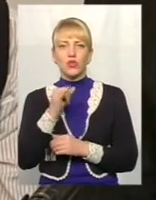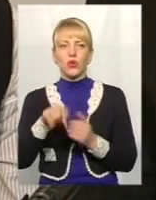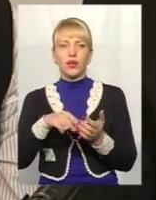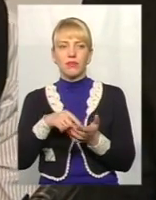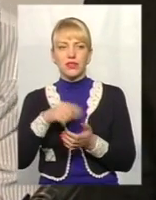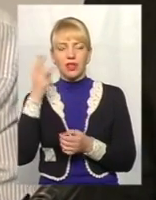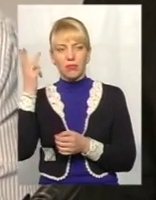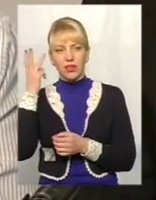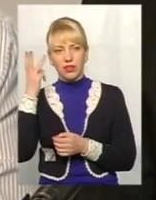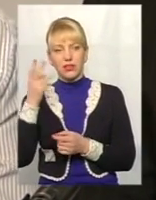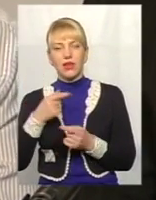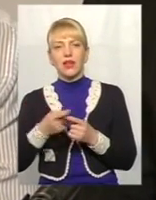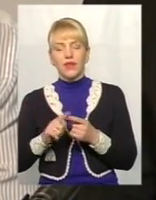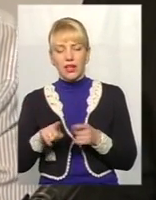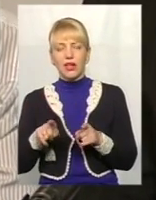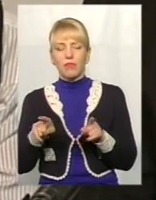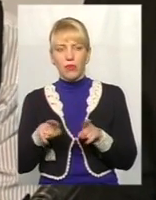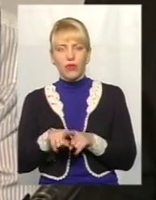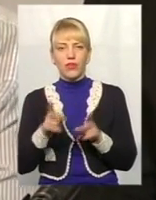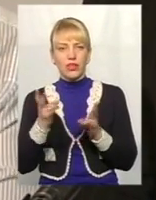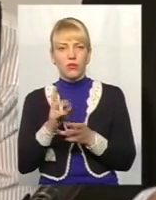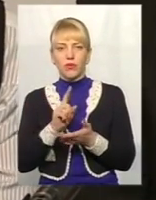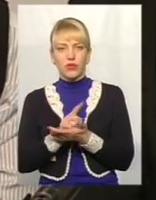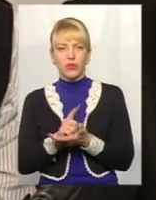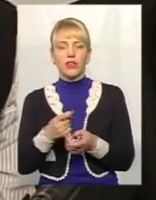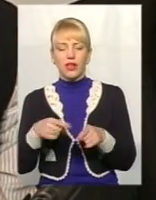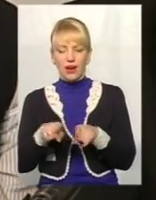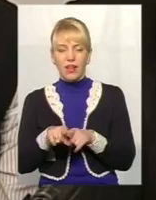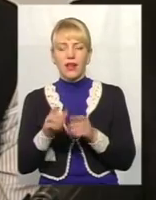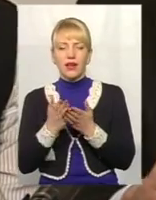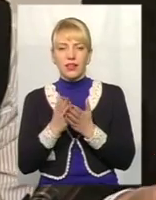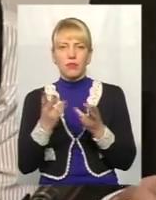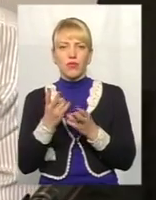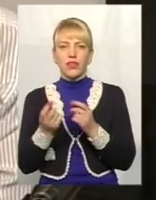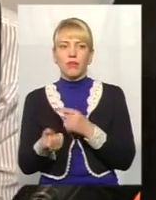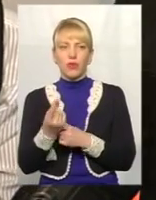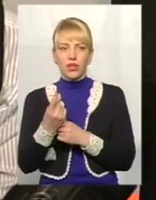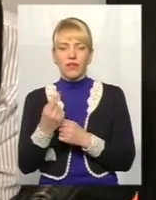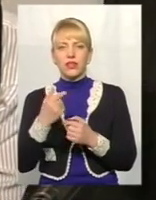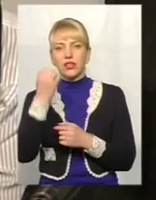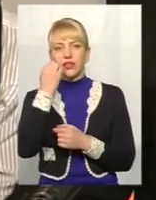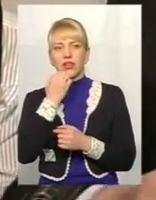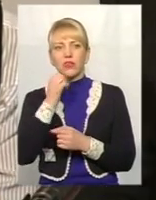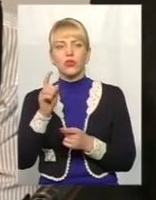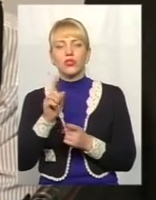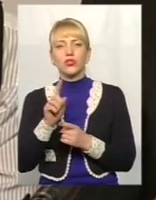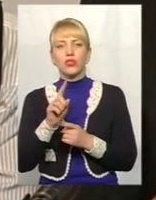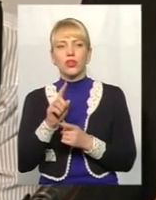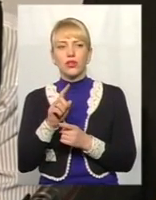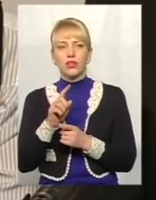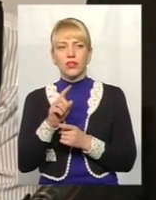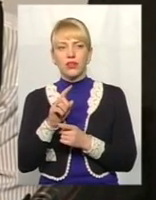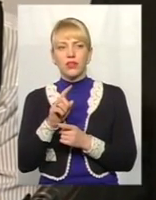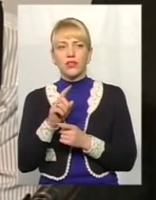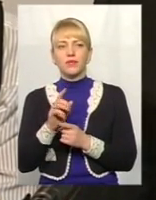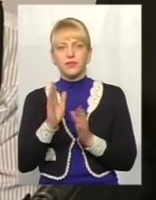Хмельницького». Така книжка повинна появитися, Віктор Денисович. Така книжка повинна появитися, і дякуючи вам.